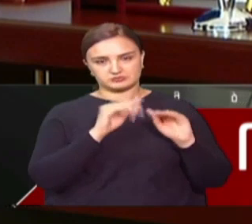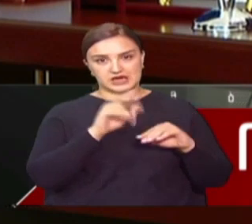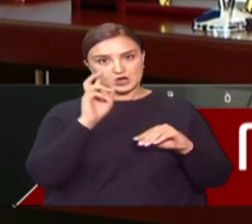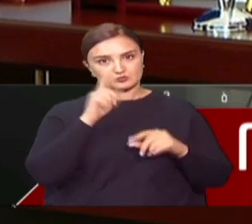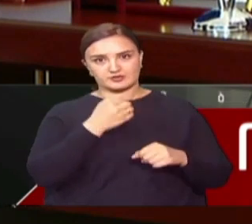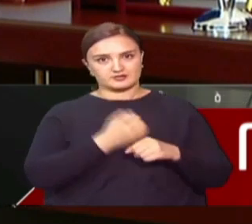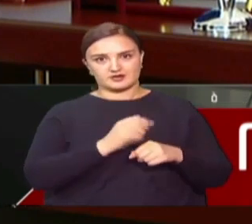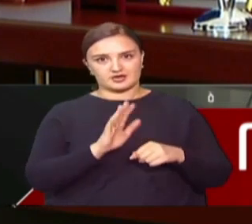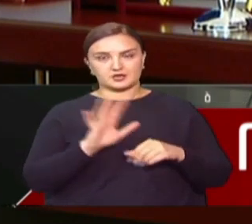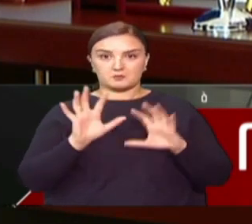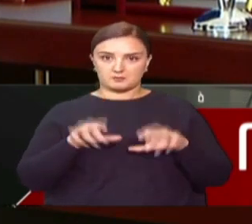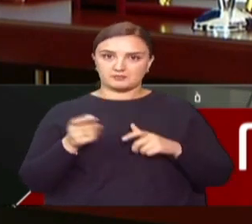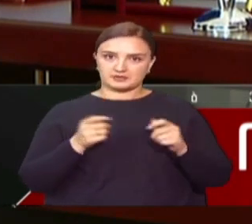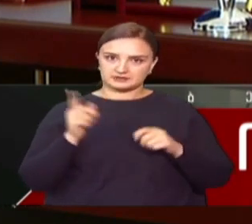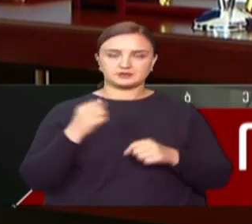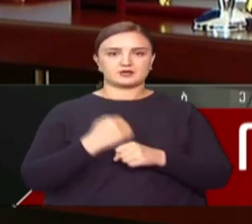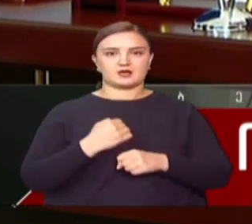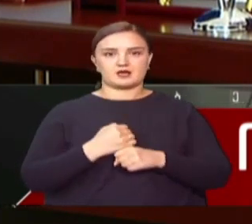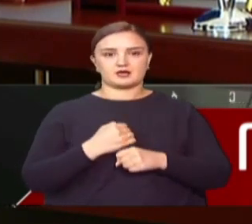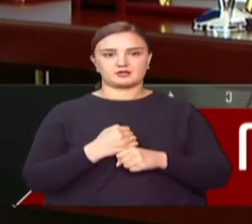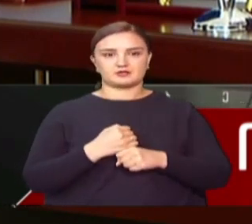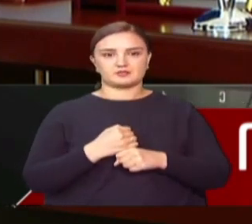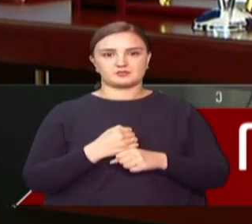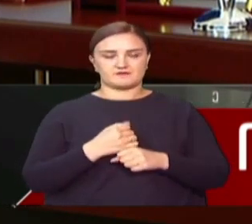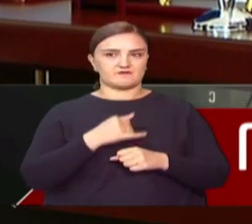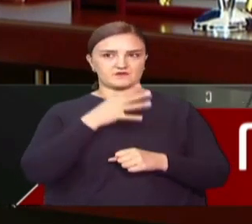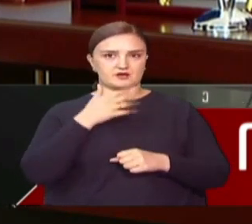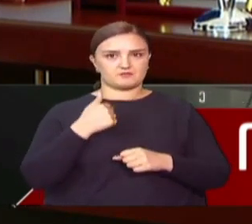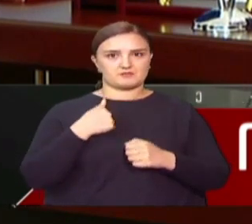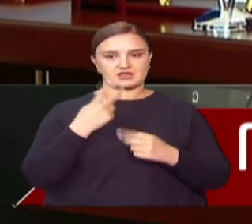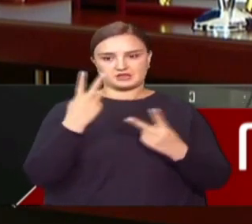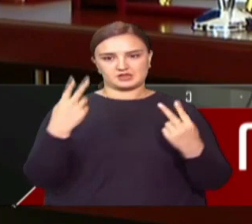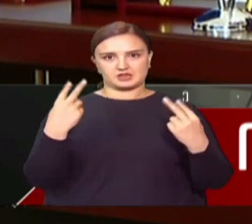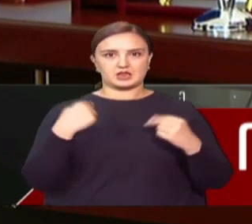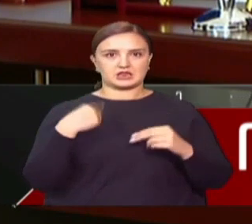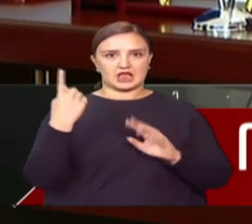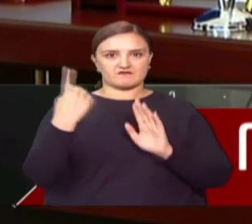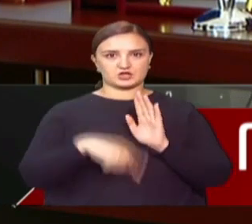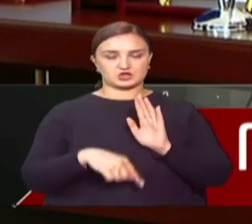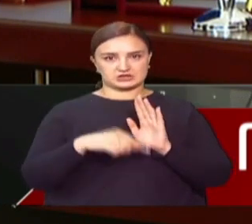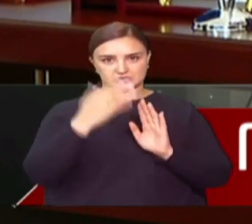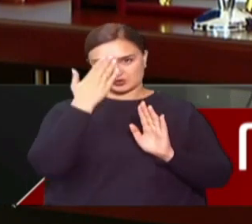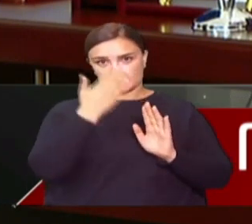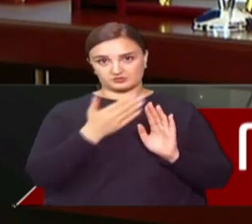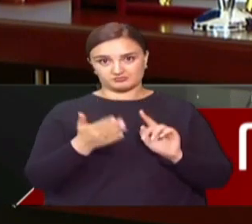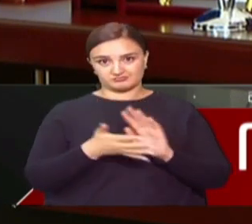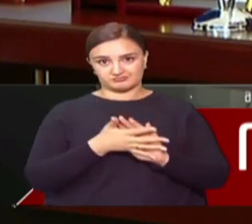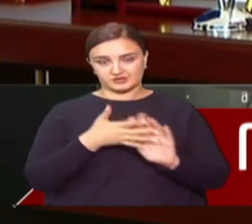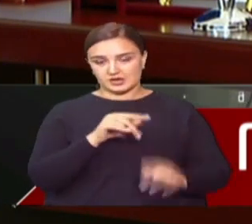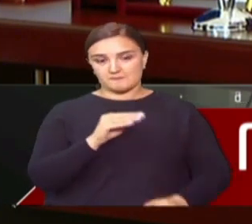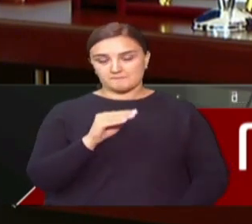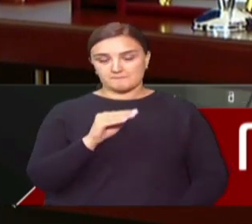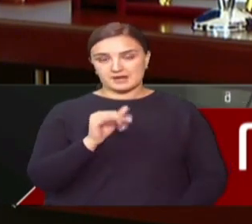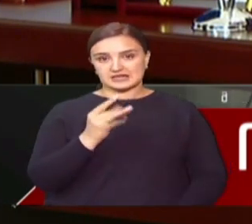თორე რო გააკეთოს მომენტალურად მოქალაქეობა შეწყდებოდა. მთავარი ის არის, რომ დააჯერეს საზოგადოების ერთი ნაწილი, რომ ფარცხალაძის